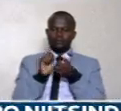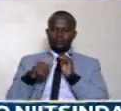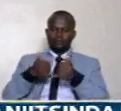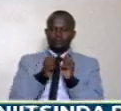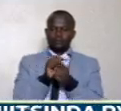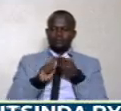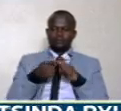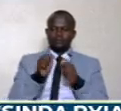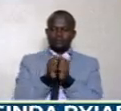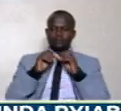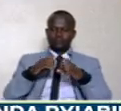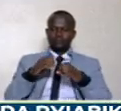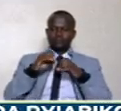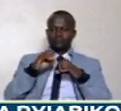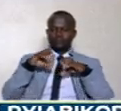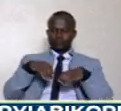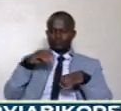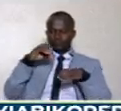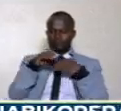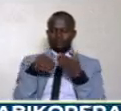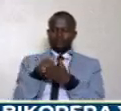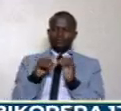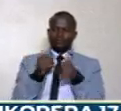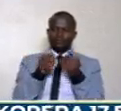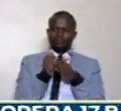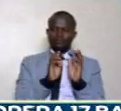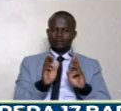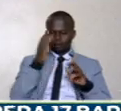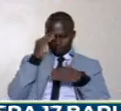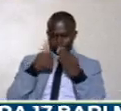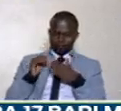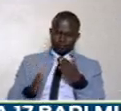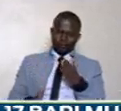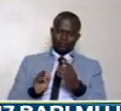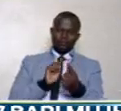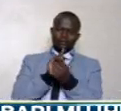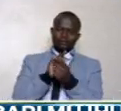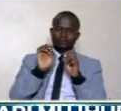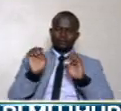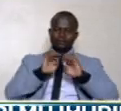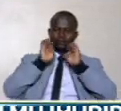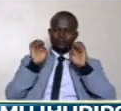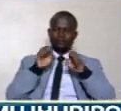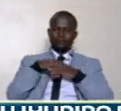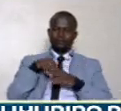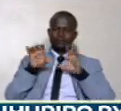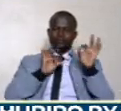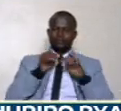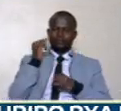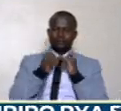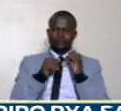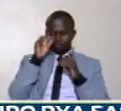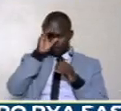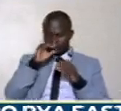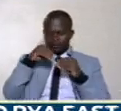wa gishuti n'ikipe ya Leopard du Congo n'umukino rero ubategura kugira ngo bazitware neza mu mukino bazahuramo na Ethiopia mu majonjora nyuma yo gushaka